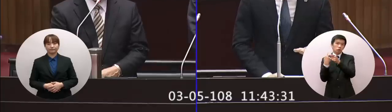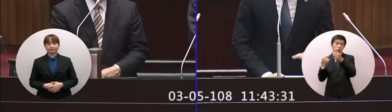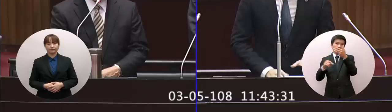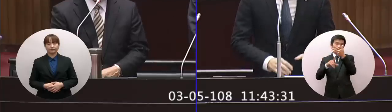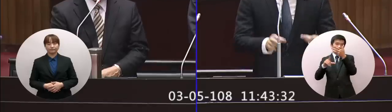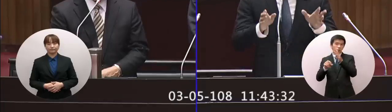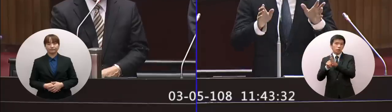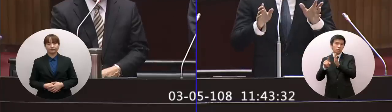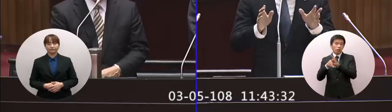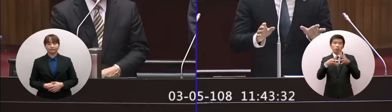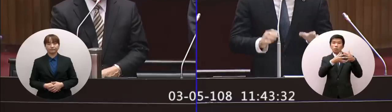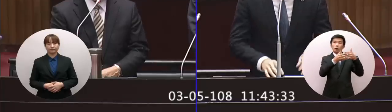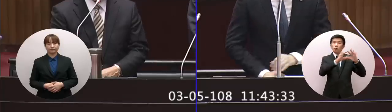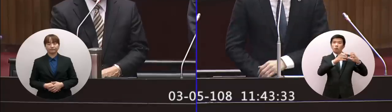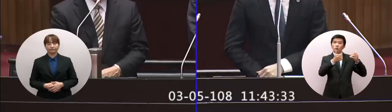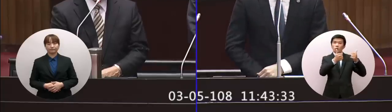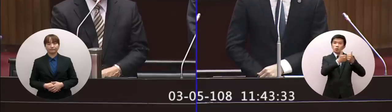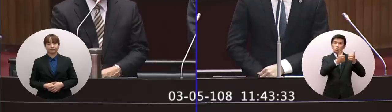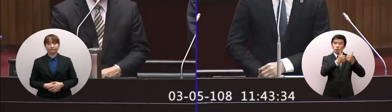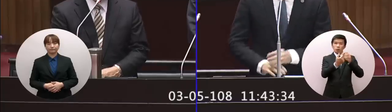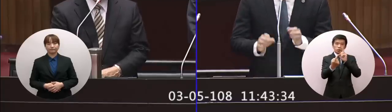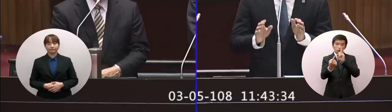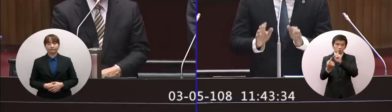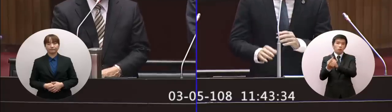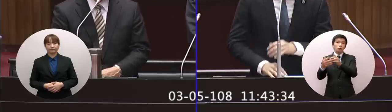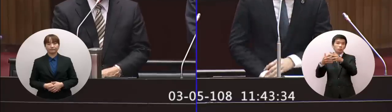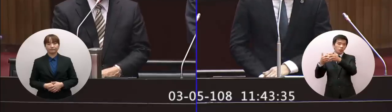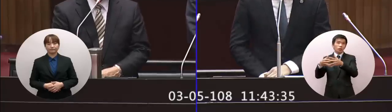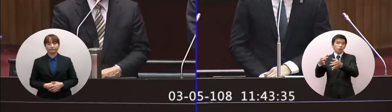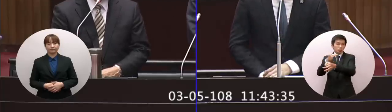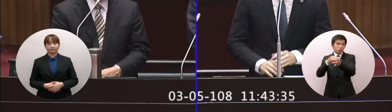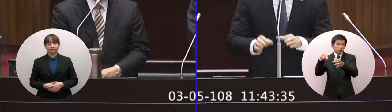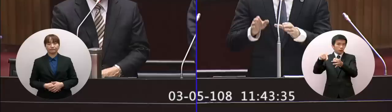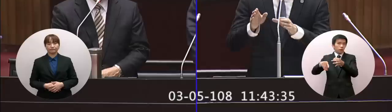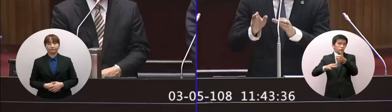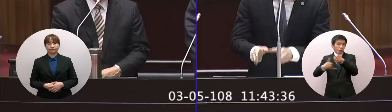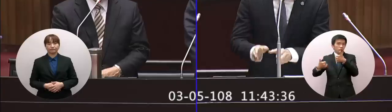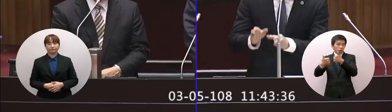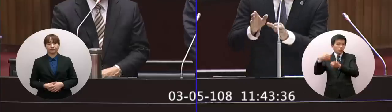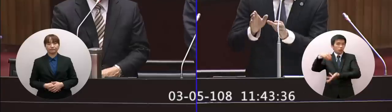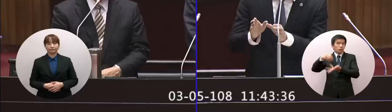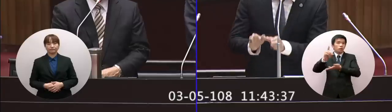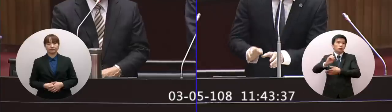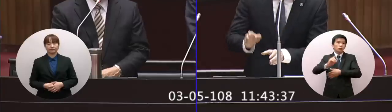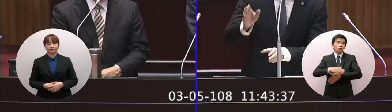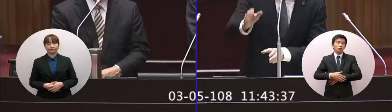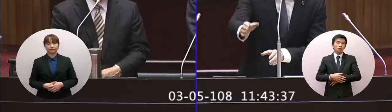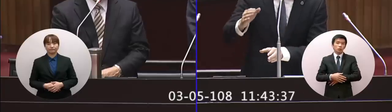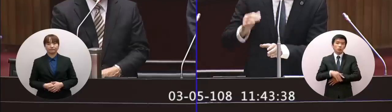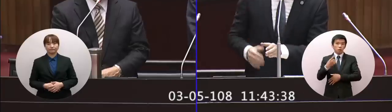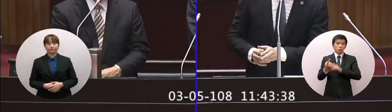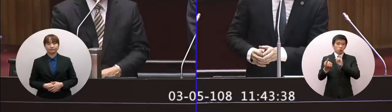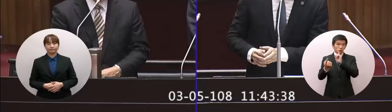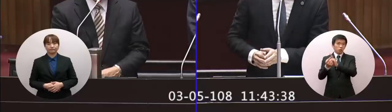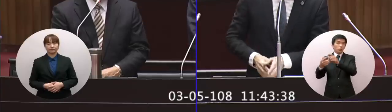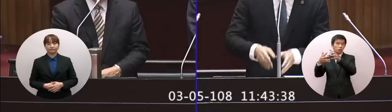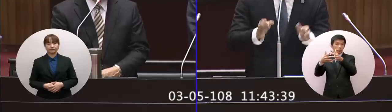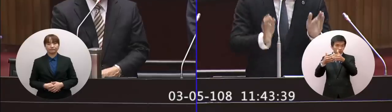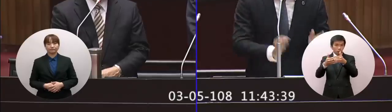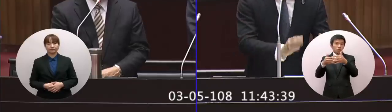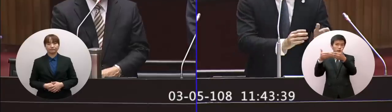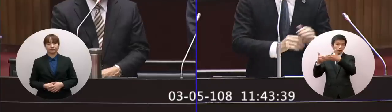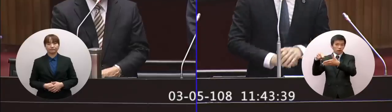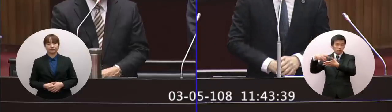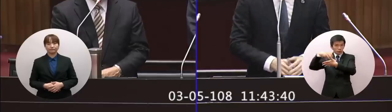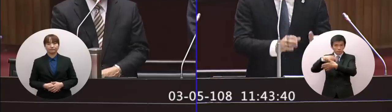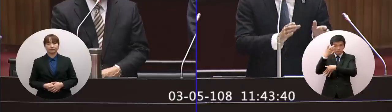会伊的即个美中经济与安全审查委员会，伊主要是伫审查美国甲中国的关系，但是